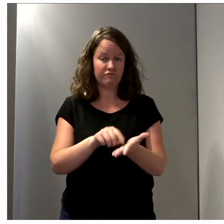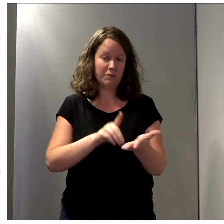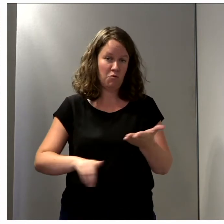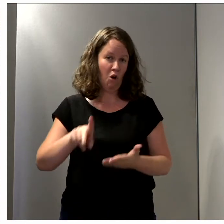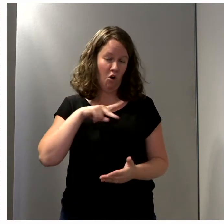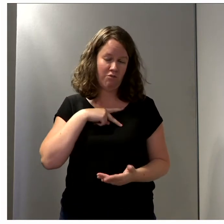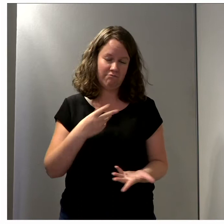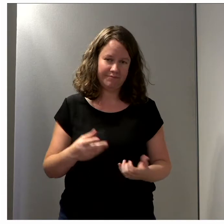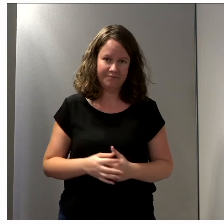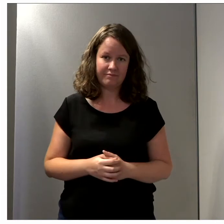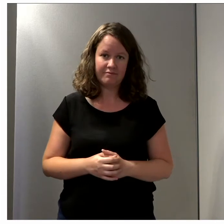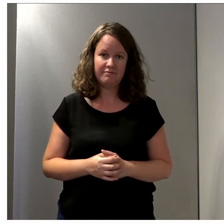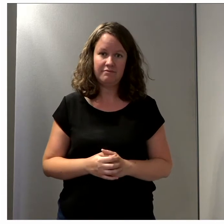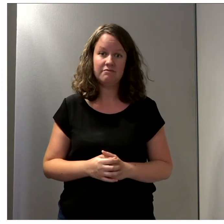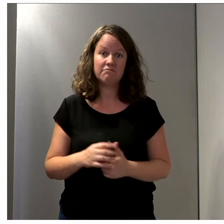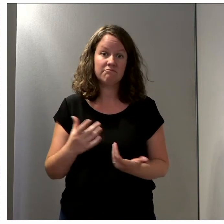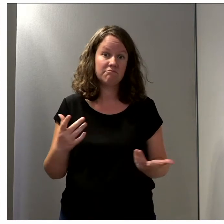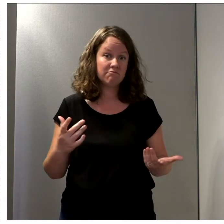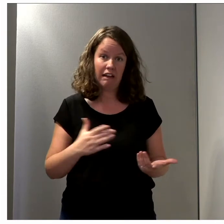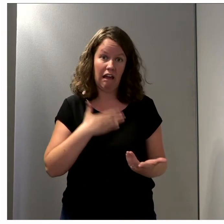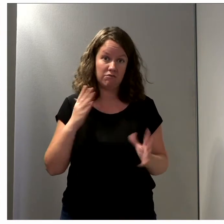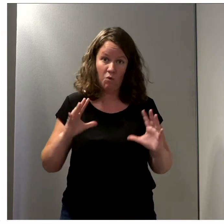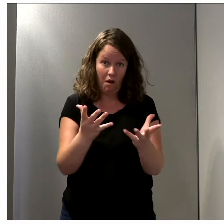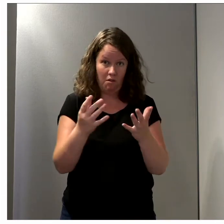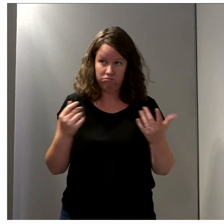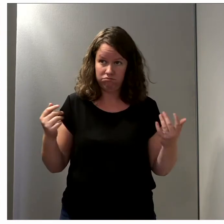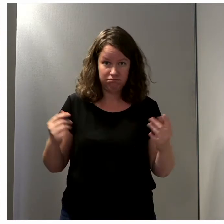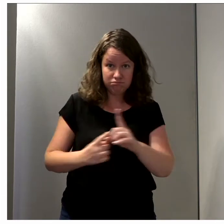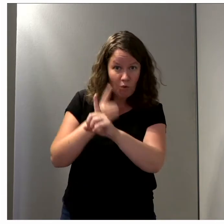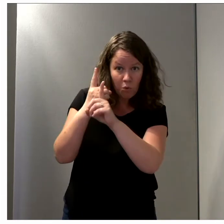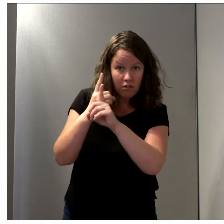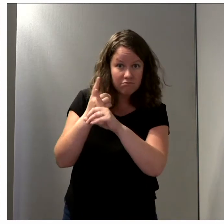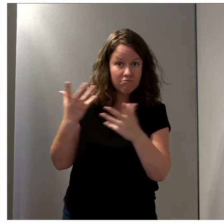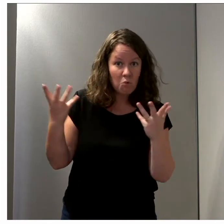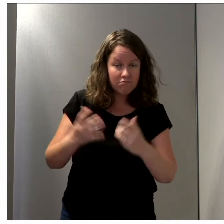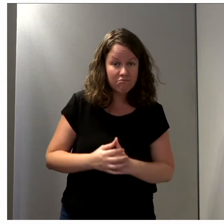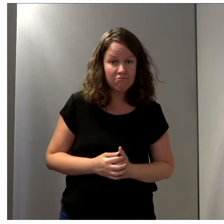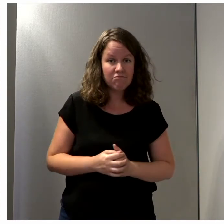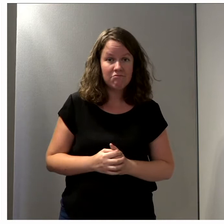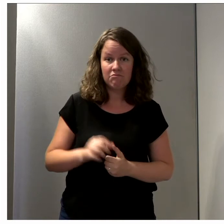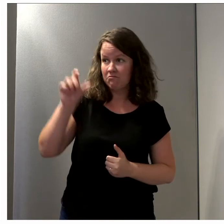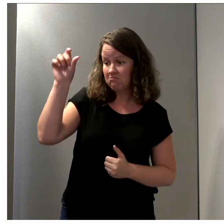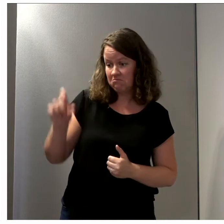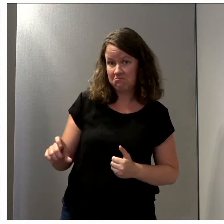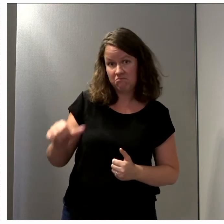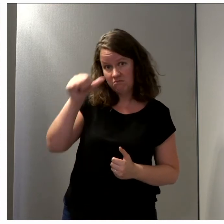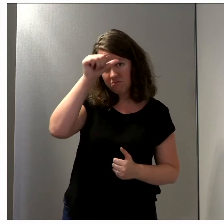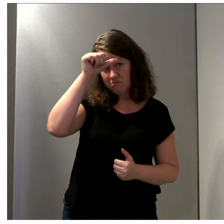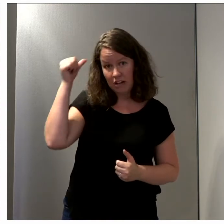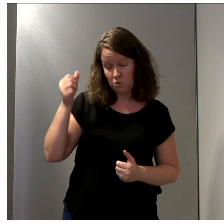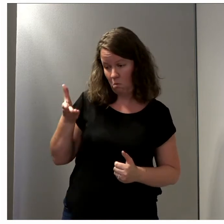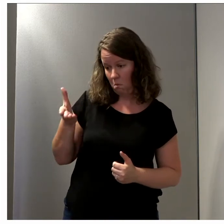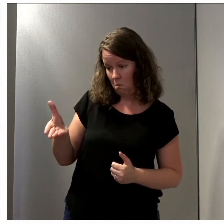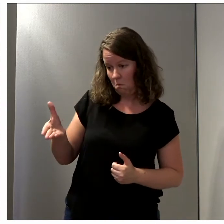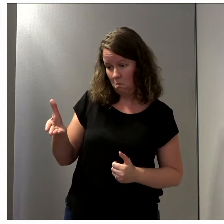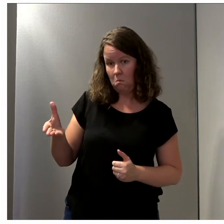Et tout ça, c'est grâce vraiment à une rencontre, après une rencontre d'un garçon, d'une